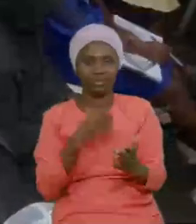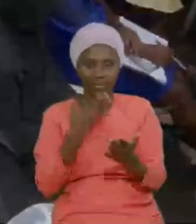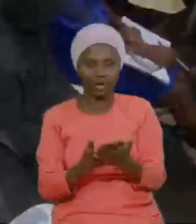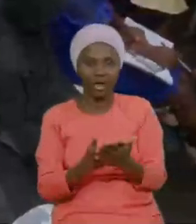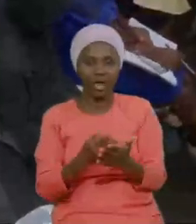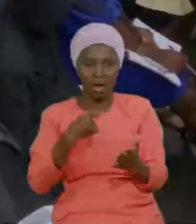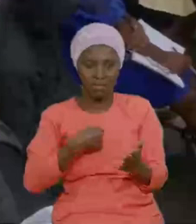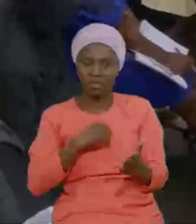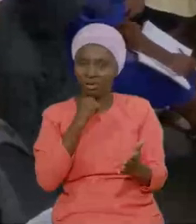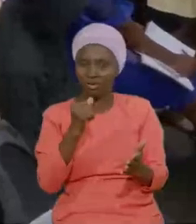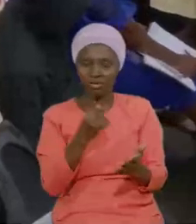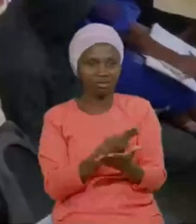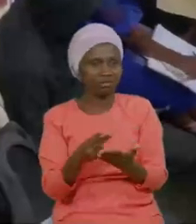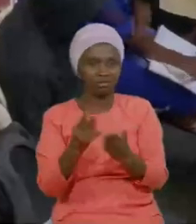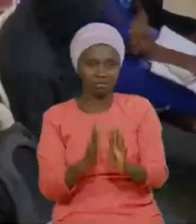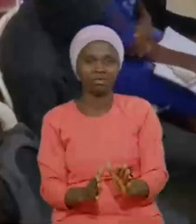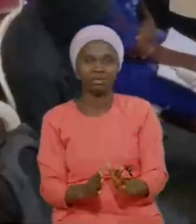Répète-le très bien.